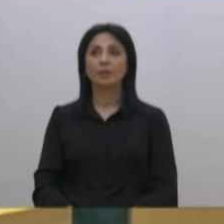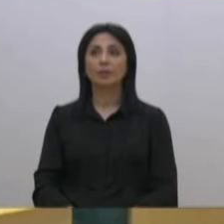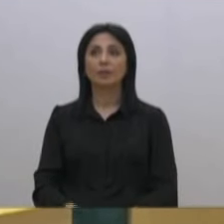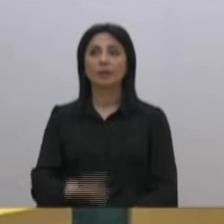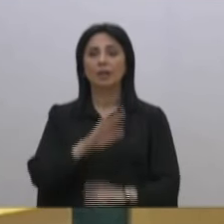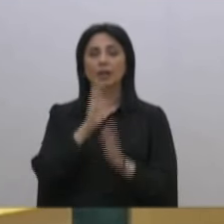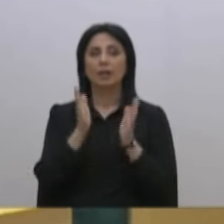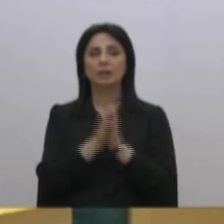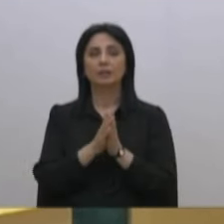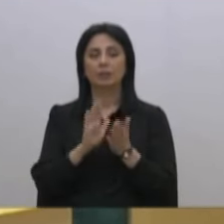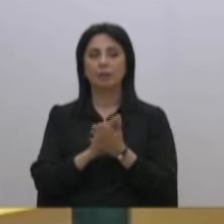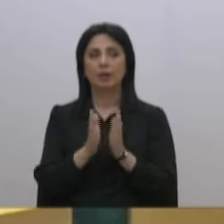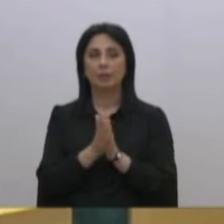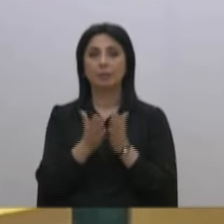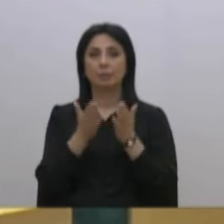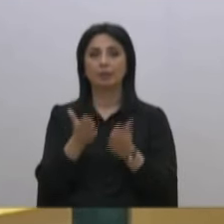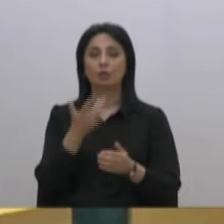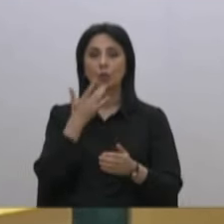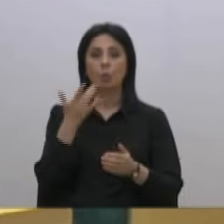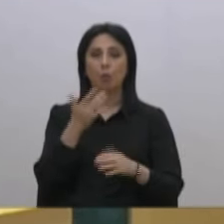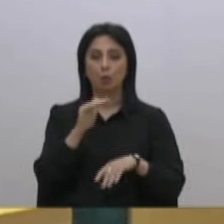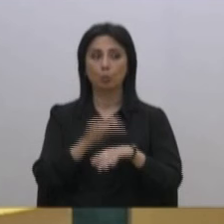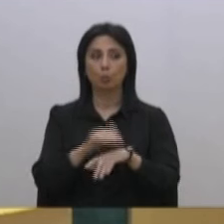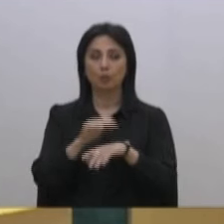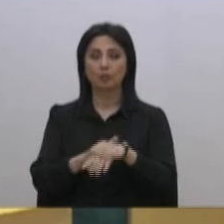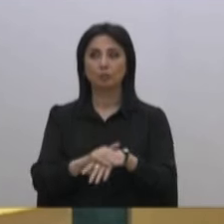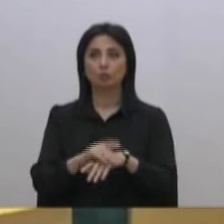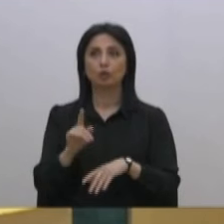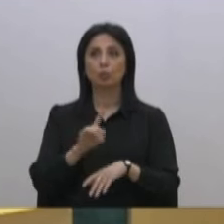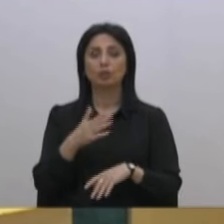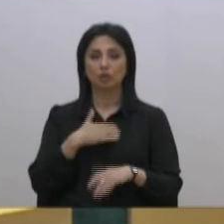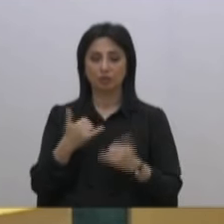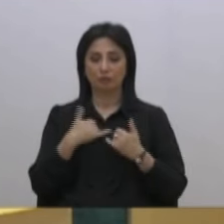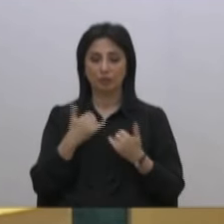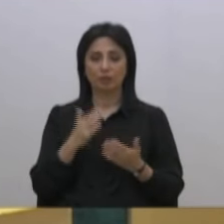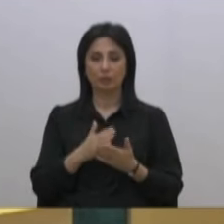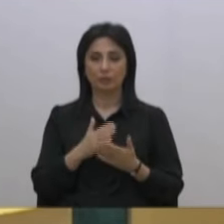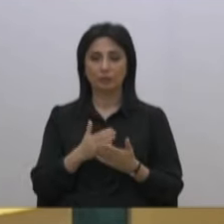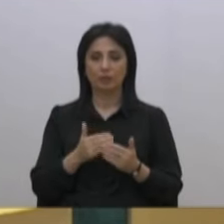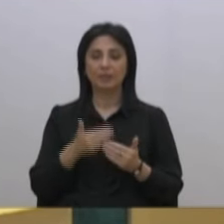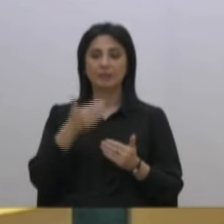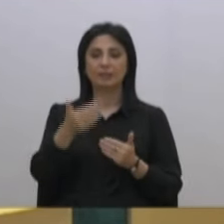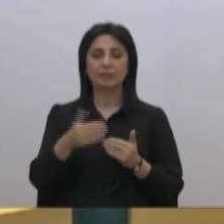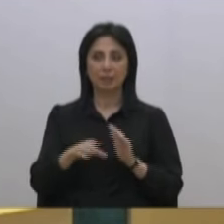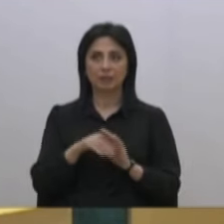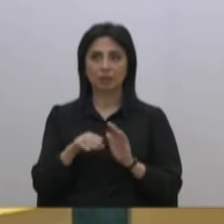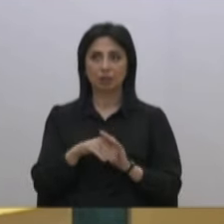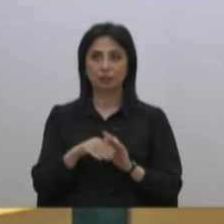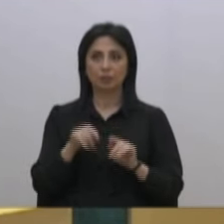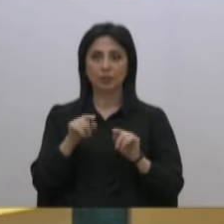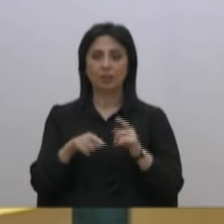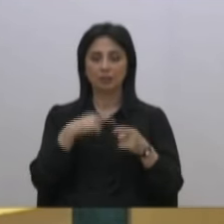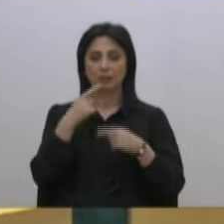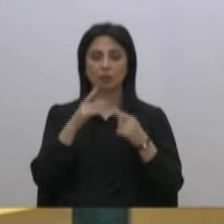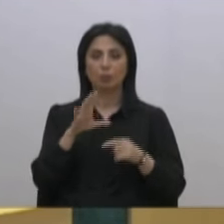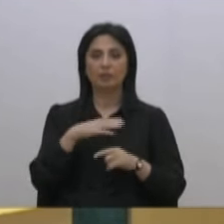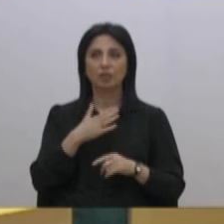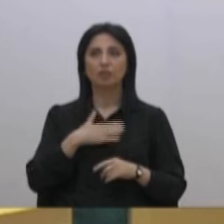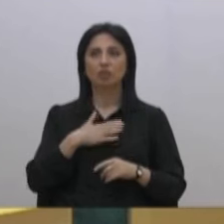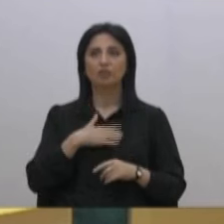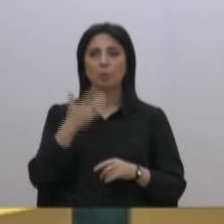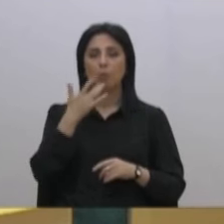ეს ყველაფერი განაპირობებს იმ პოლიტიკურ მოცემულობას, რომელიც ჩვენ გვაქვს წინა საარჩევნოდ. აქ საუბარი იყო